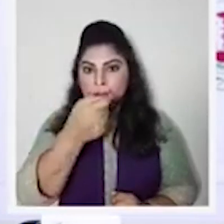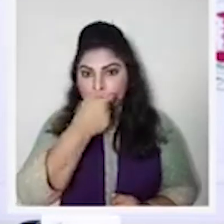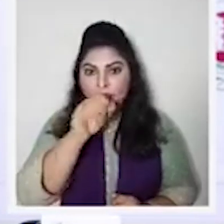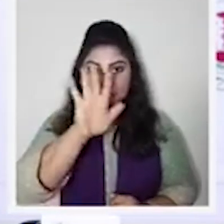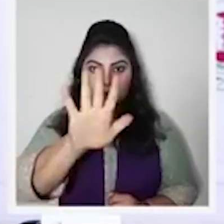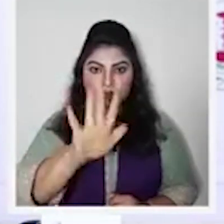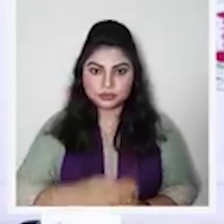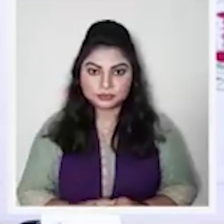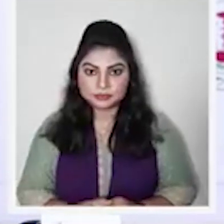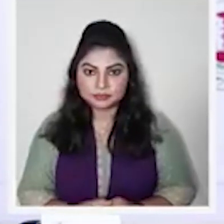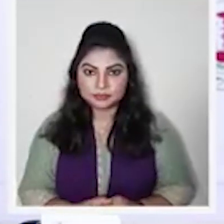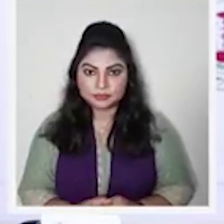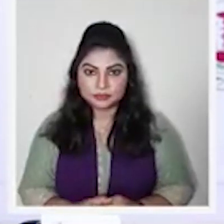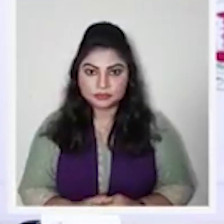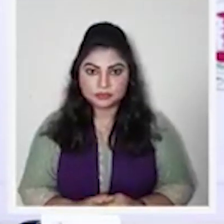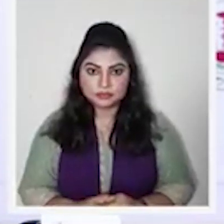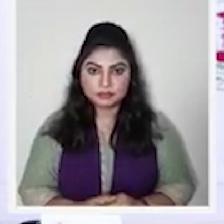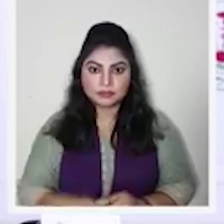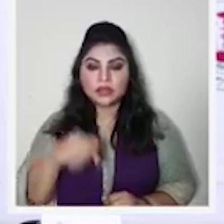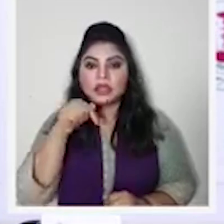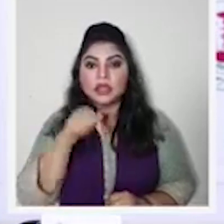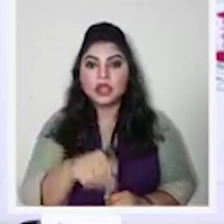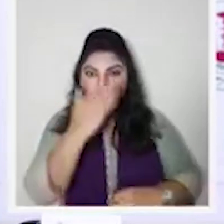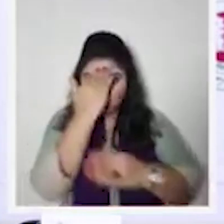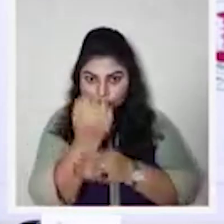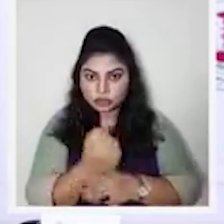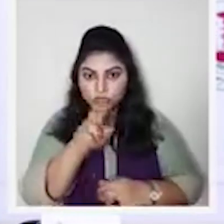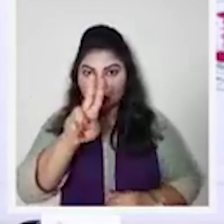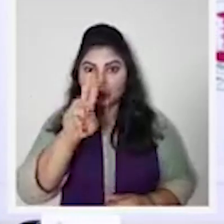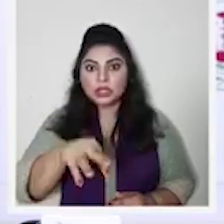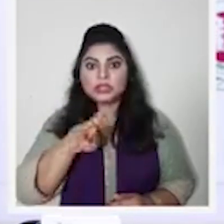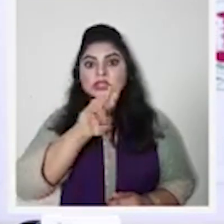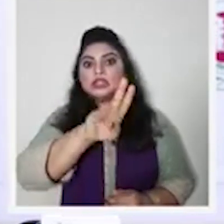24 ঘন্টায় যারা মৃত্যুবরণ করেছেন তাদের মধ্যে পুরুষ 29 জন, নারী 5 জন।